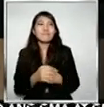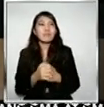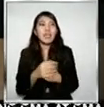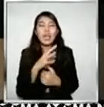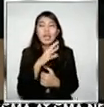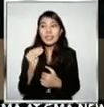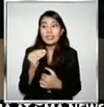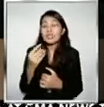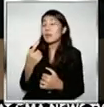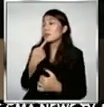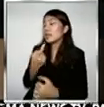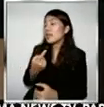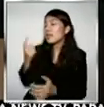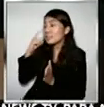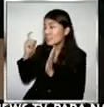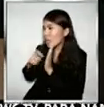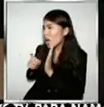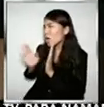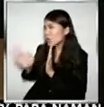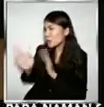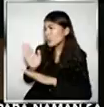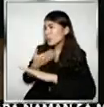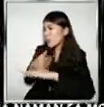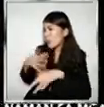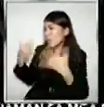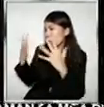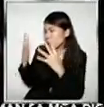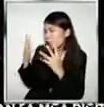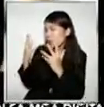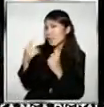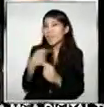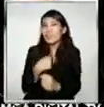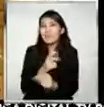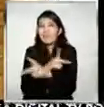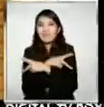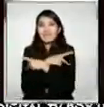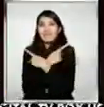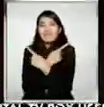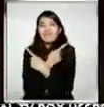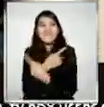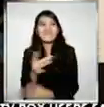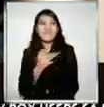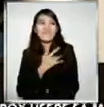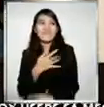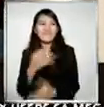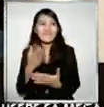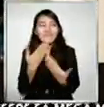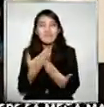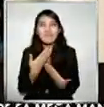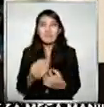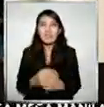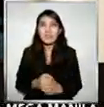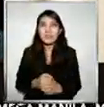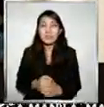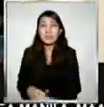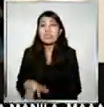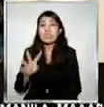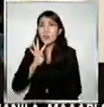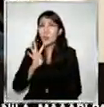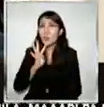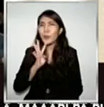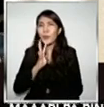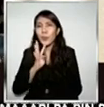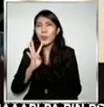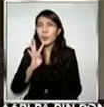yun, nag-comment din siya. So, yun, kinilig ako. Bukod sa malatang twister na exercise routines